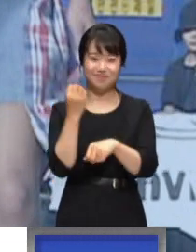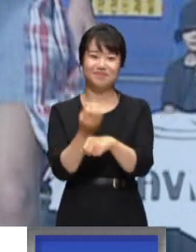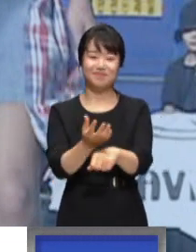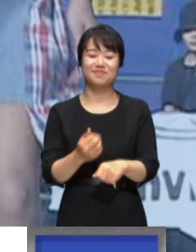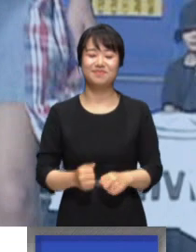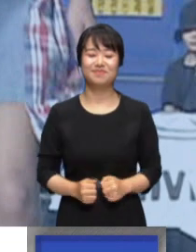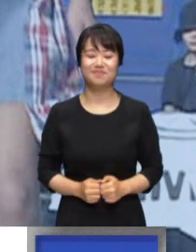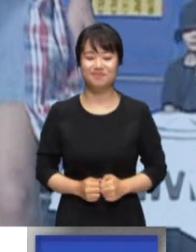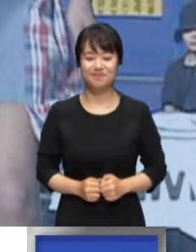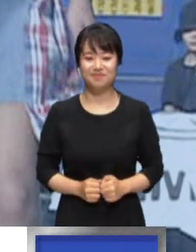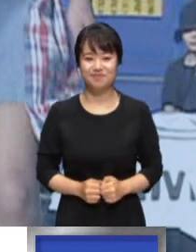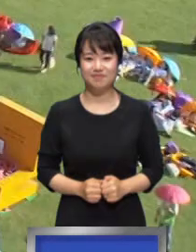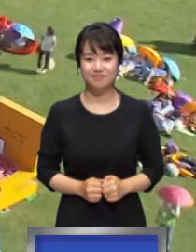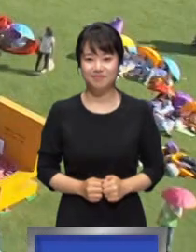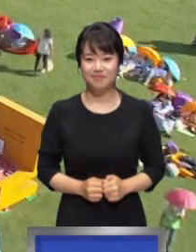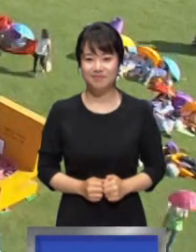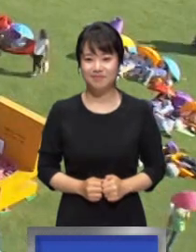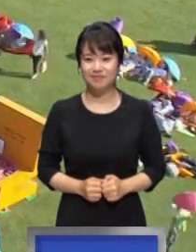이상범 기자입니다.